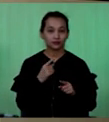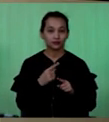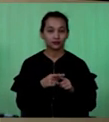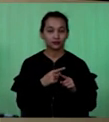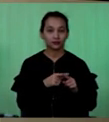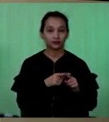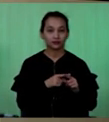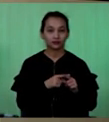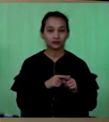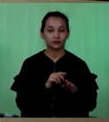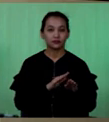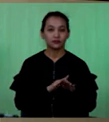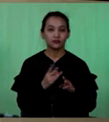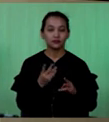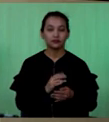yozing.